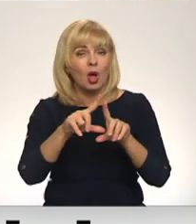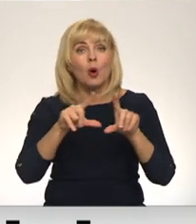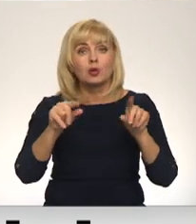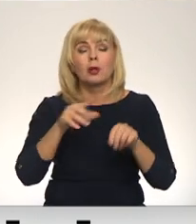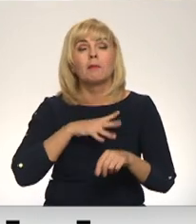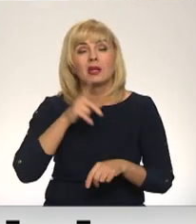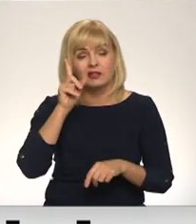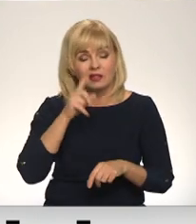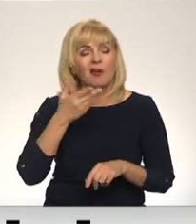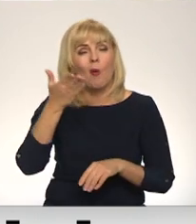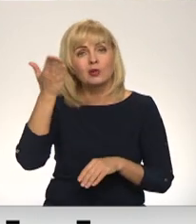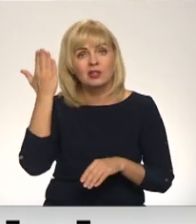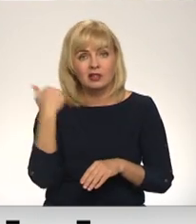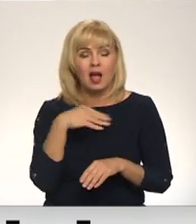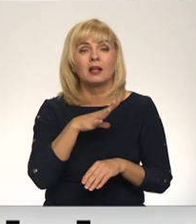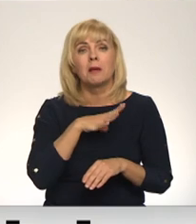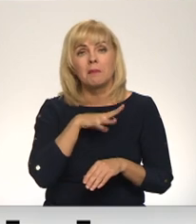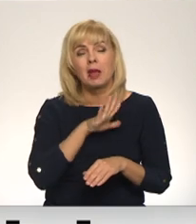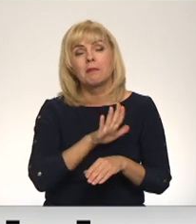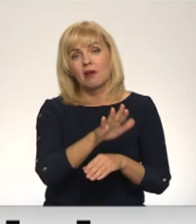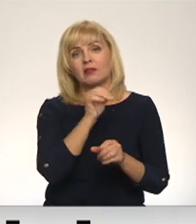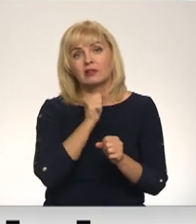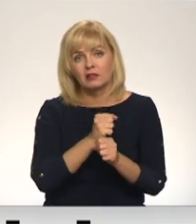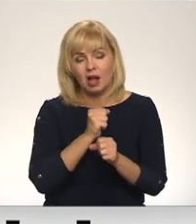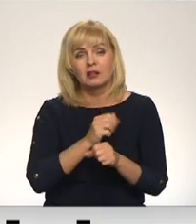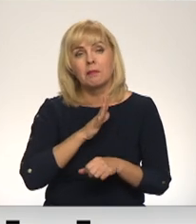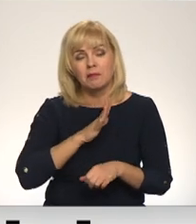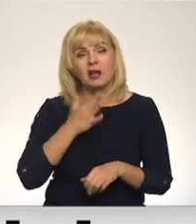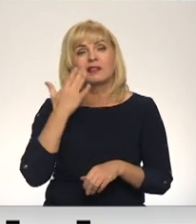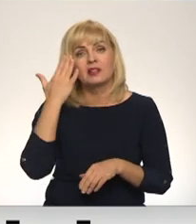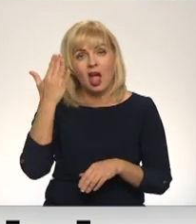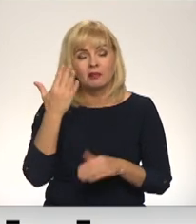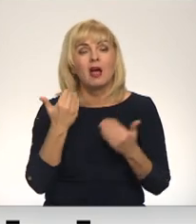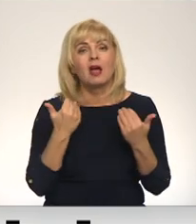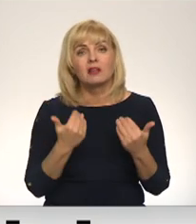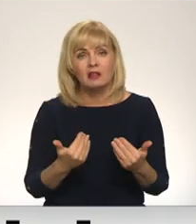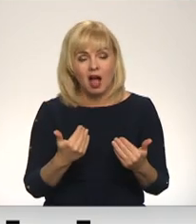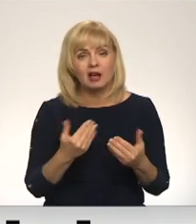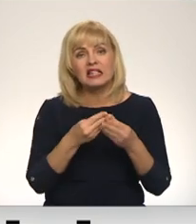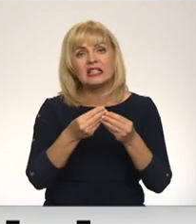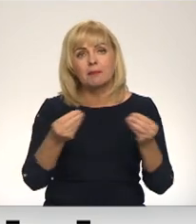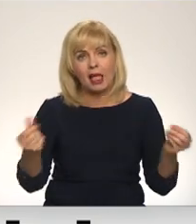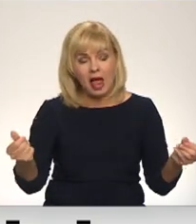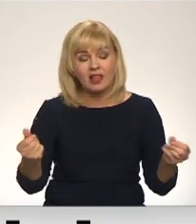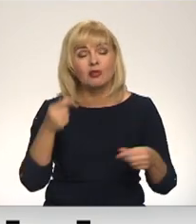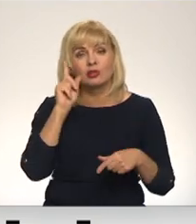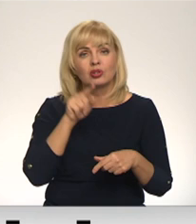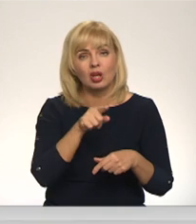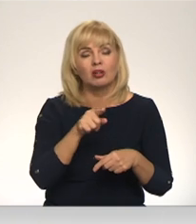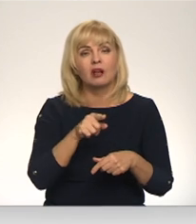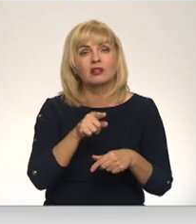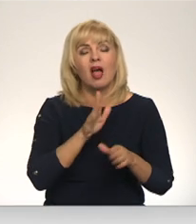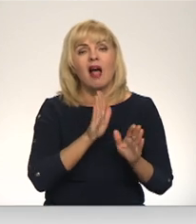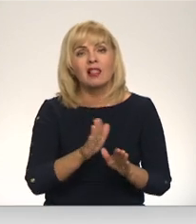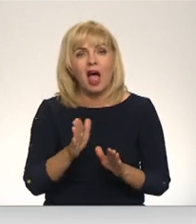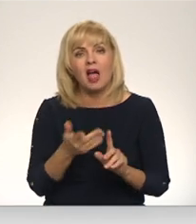bija zināms jau sen, bet pie tā esot strādāts un bijusi cerība. Tagad gan tā krietni izplēnējusi. Zinot to, cik gausi